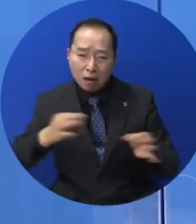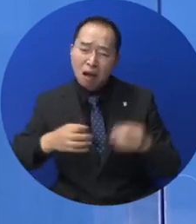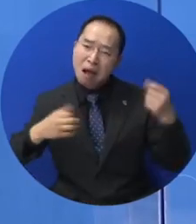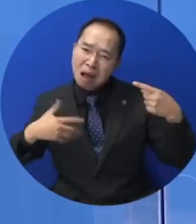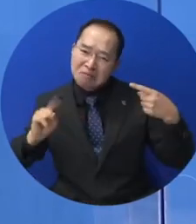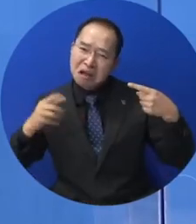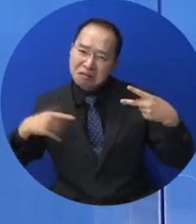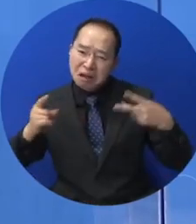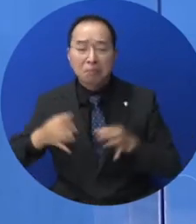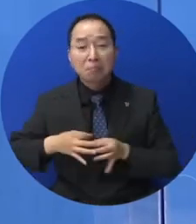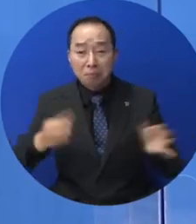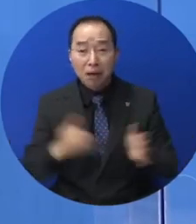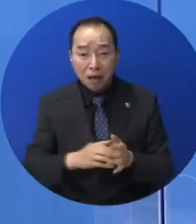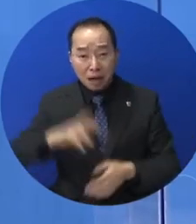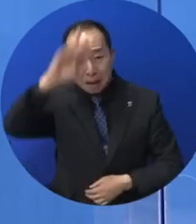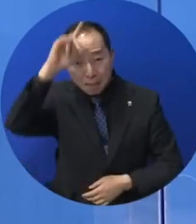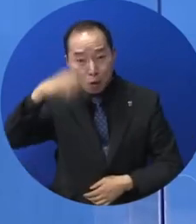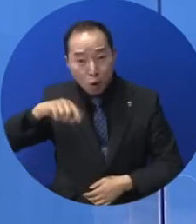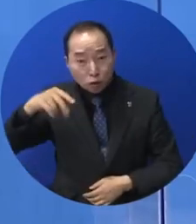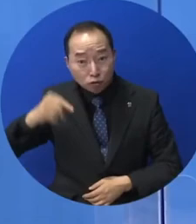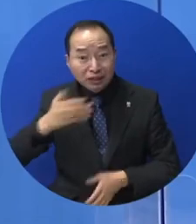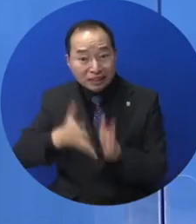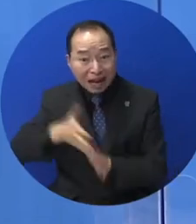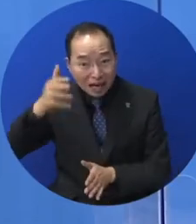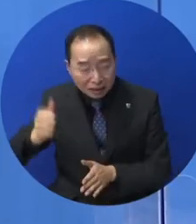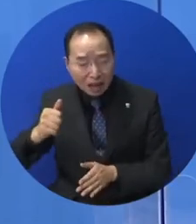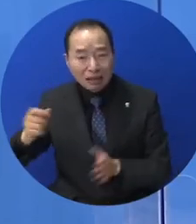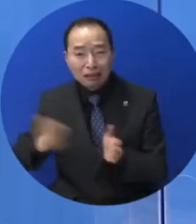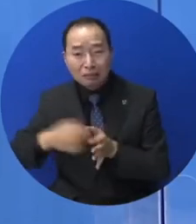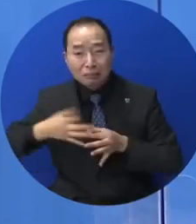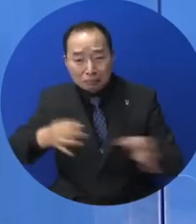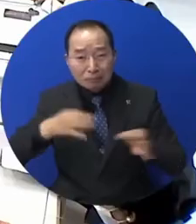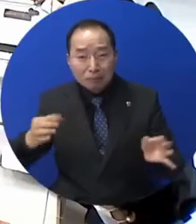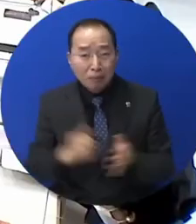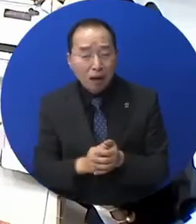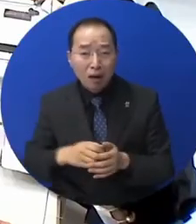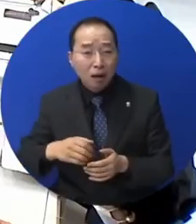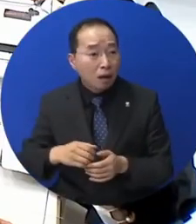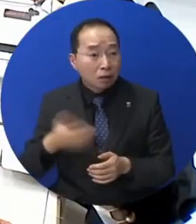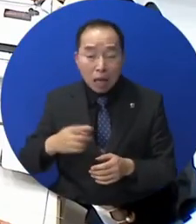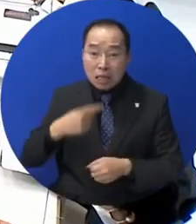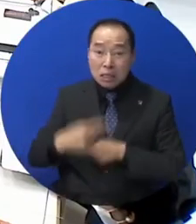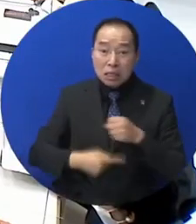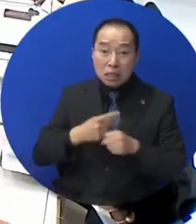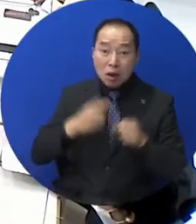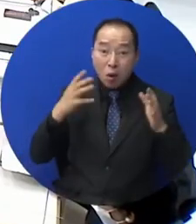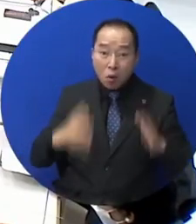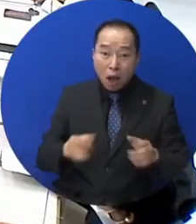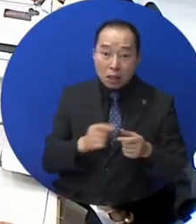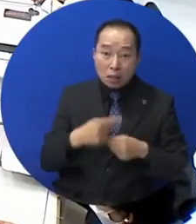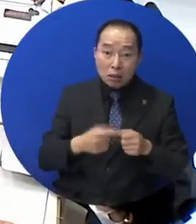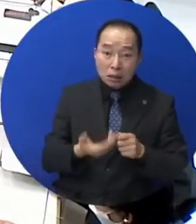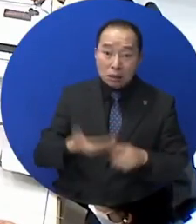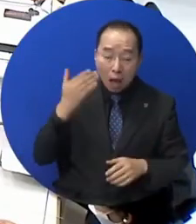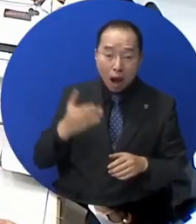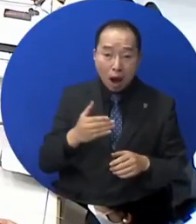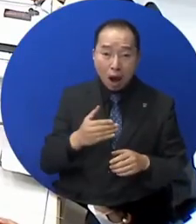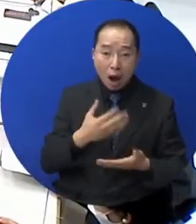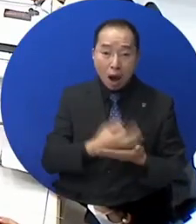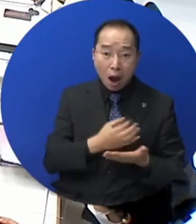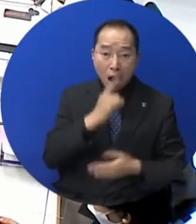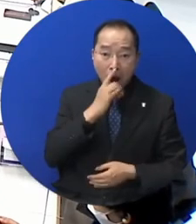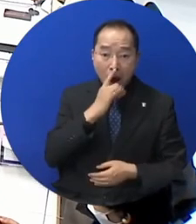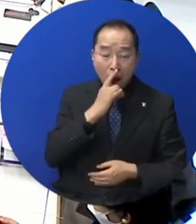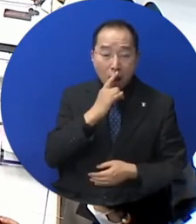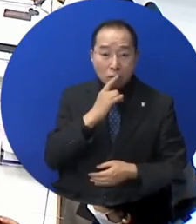살아계실 측에도 두 차례 걸쳐서 긴급재난금을 줬지만 1년 이상 버티다 보니 너무 힘듭니다. 특히 최근 2개월은 집합금지